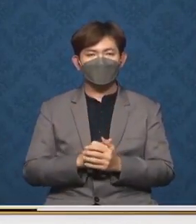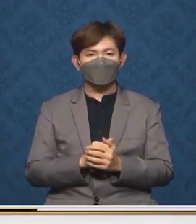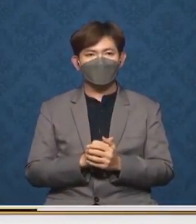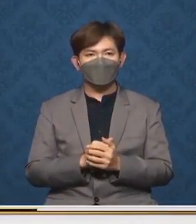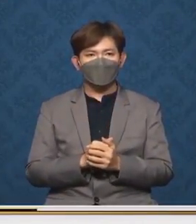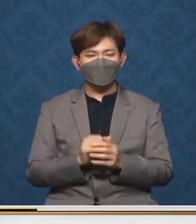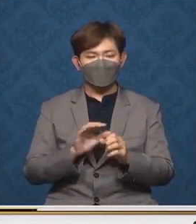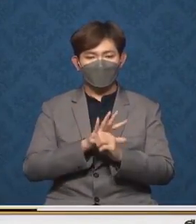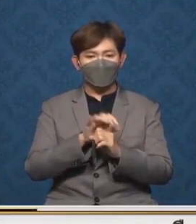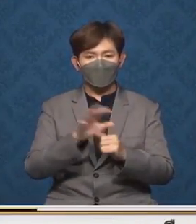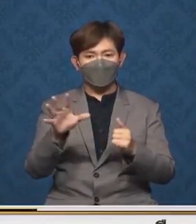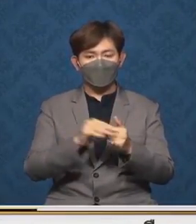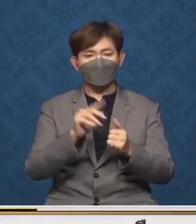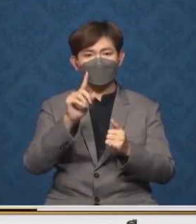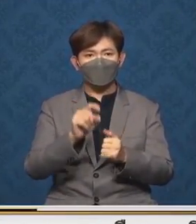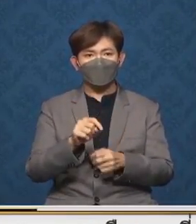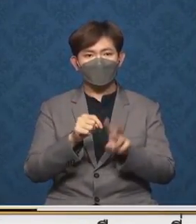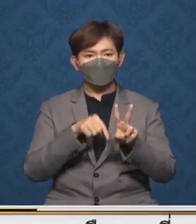ติดเชื้อของโลก